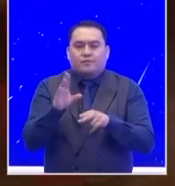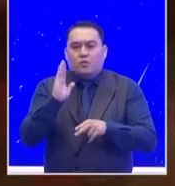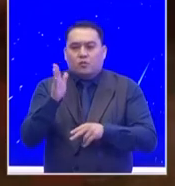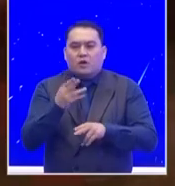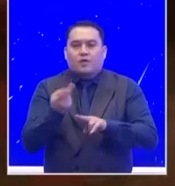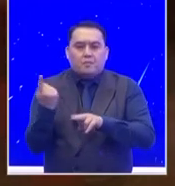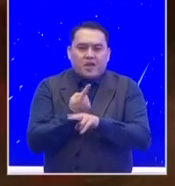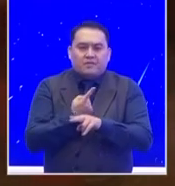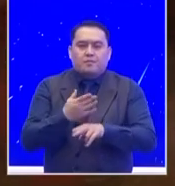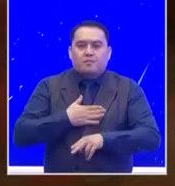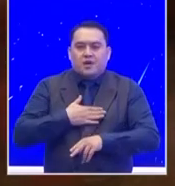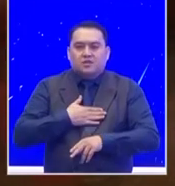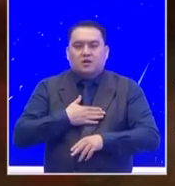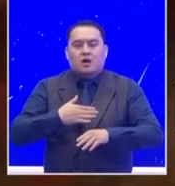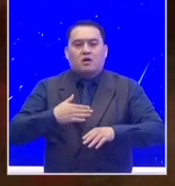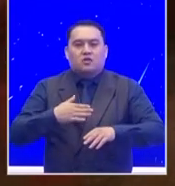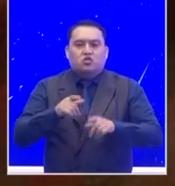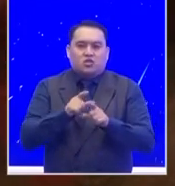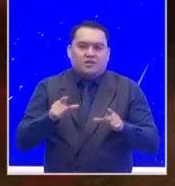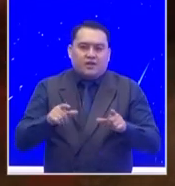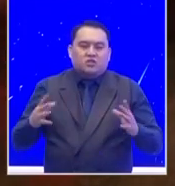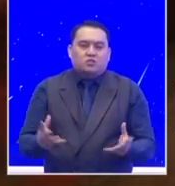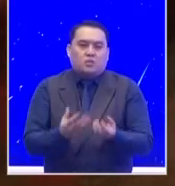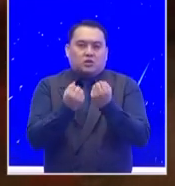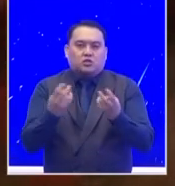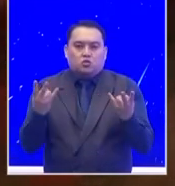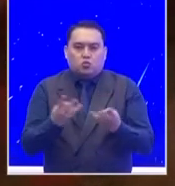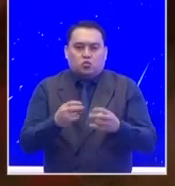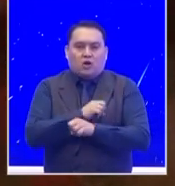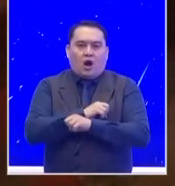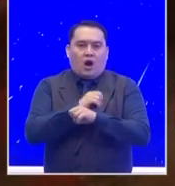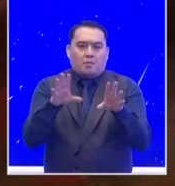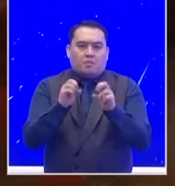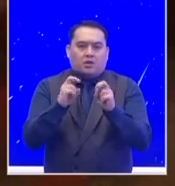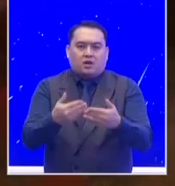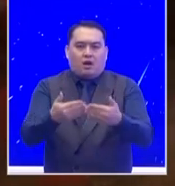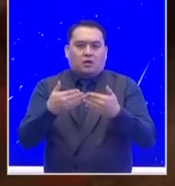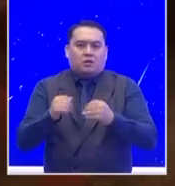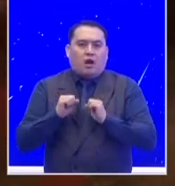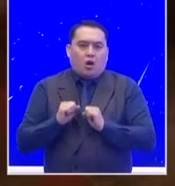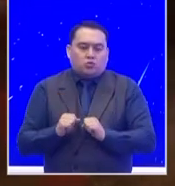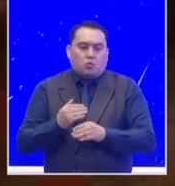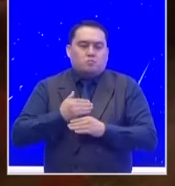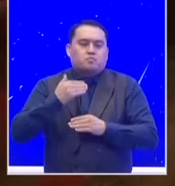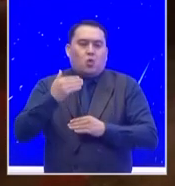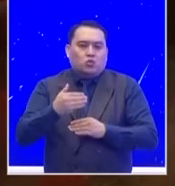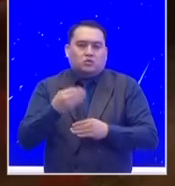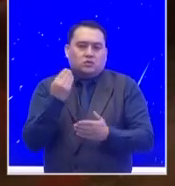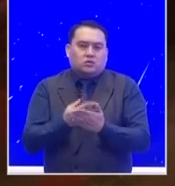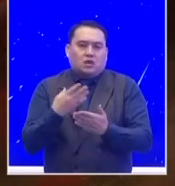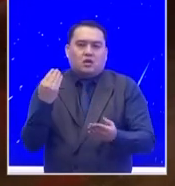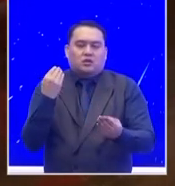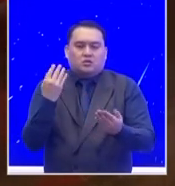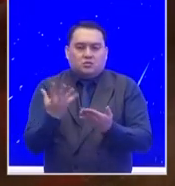в первую очередь мы должны минимизировать человеческие жертвы и не допустить взрыва огнеопасных веществ. Уже позже мы спасаем ценные вещи и